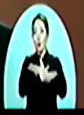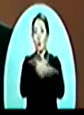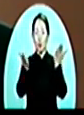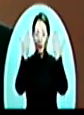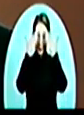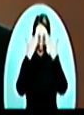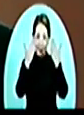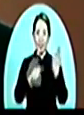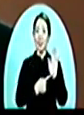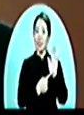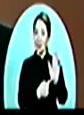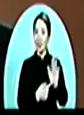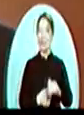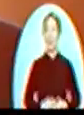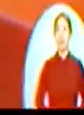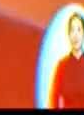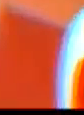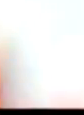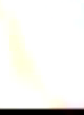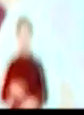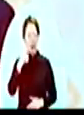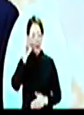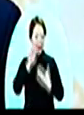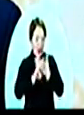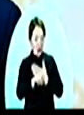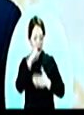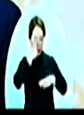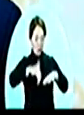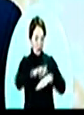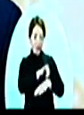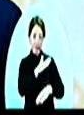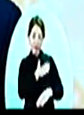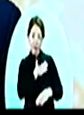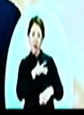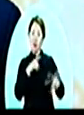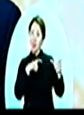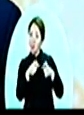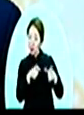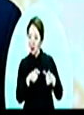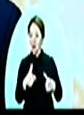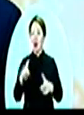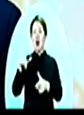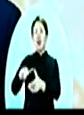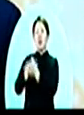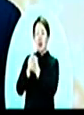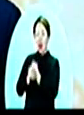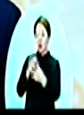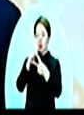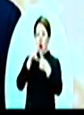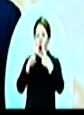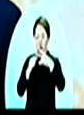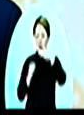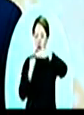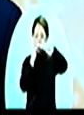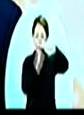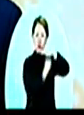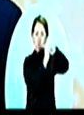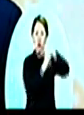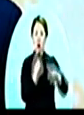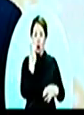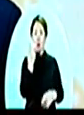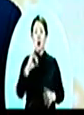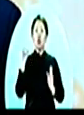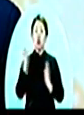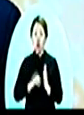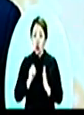яамныхандаа талархал илэрхийлье. Цаашдаа Монгол улсын эдийн засаг найдвартай хоёр бат тулгуур багантай